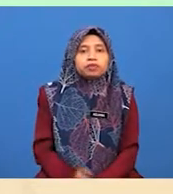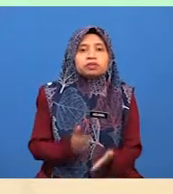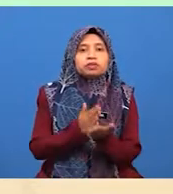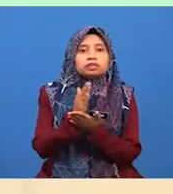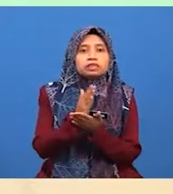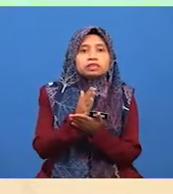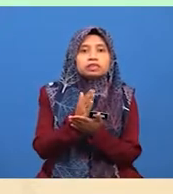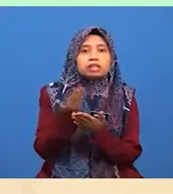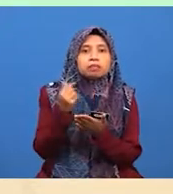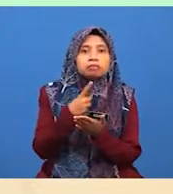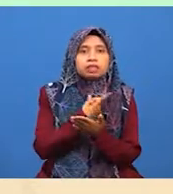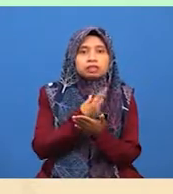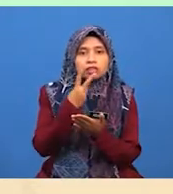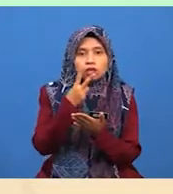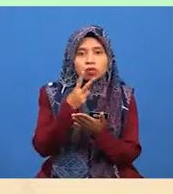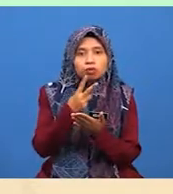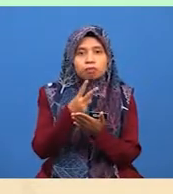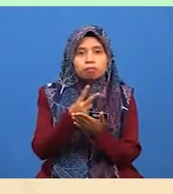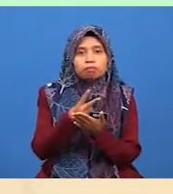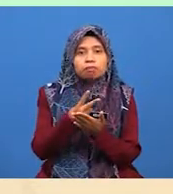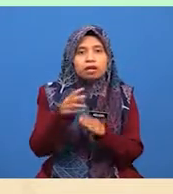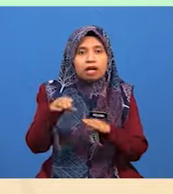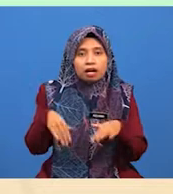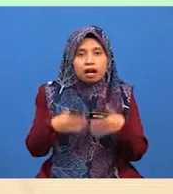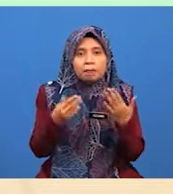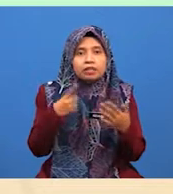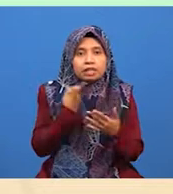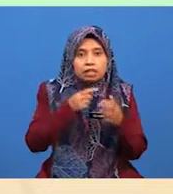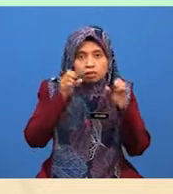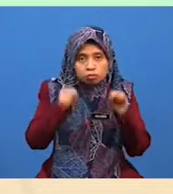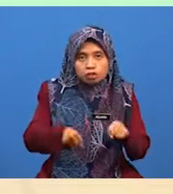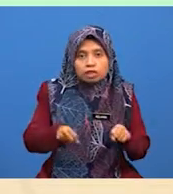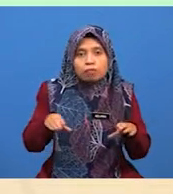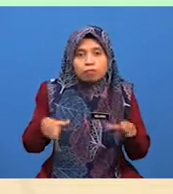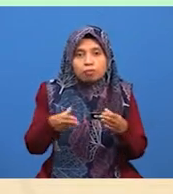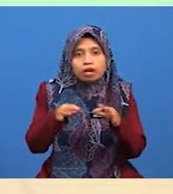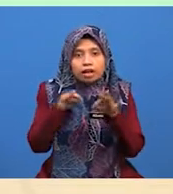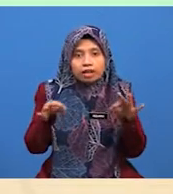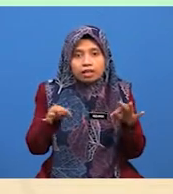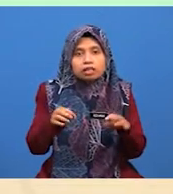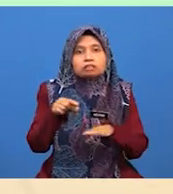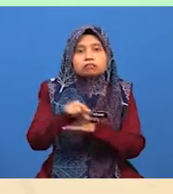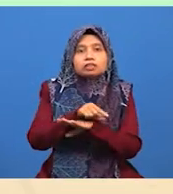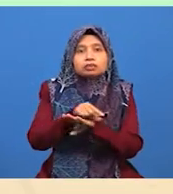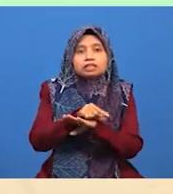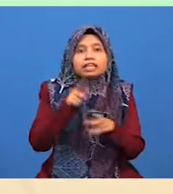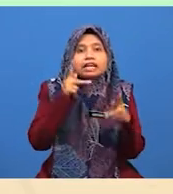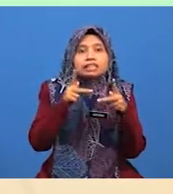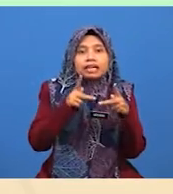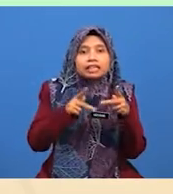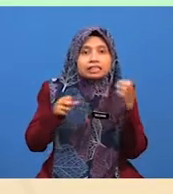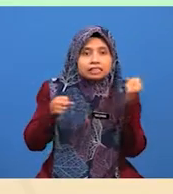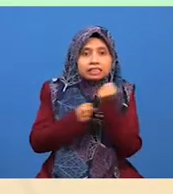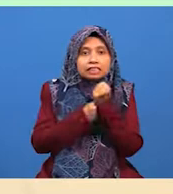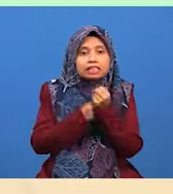Seterusnya, mari kita lihat pula bagaimana kita boleh bina ayat menggunakan kata